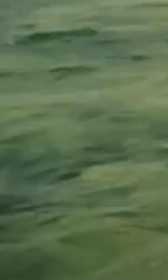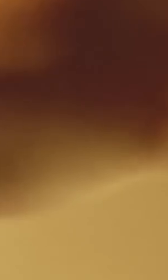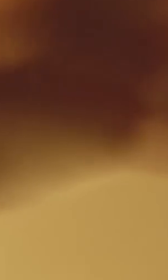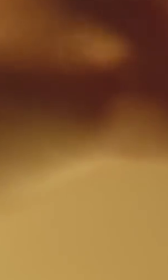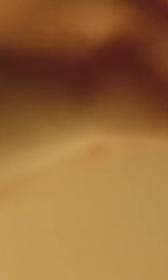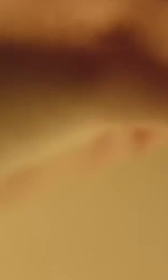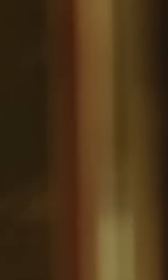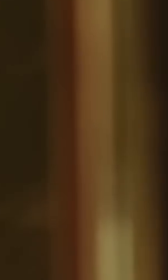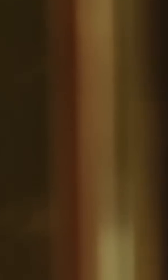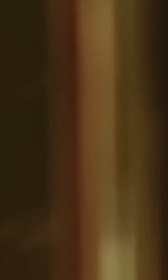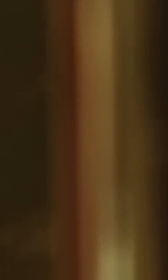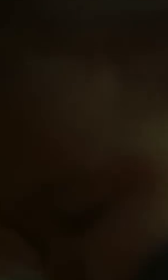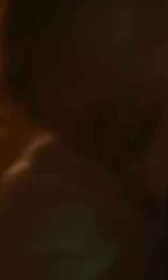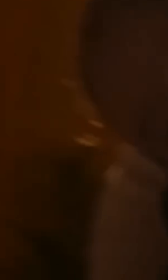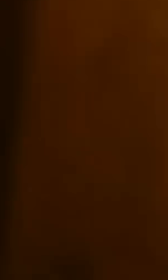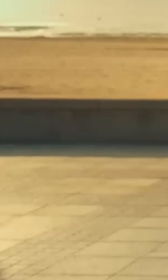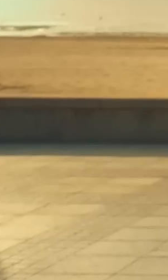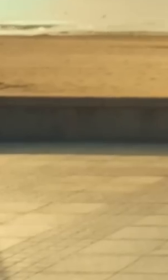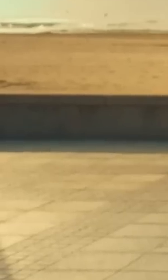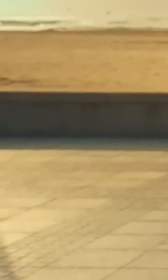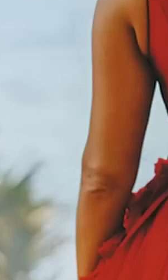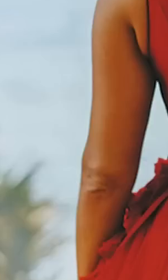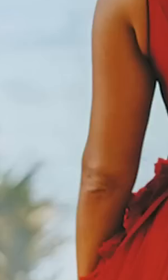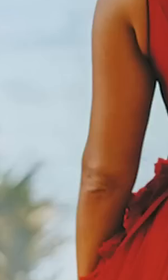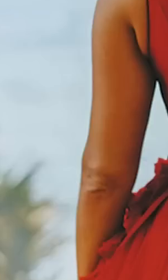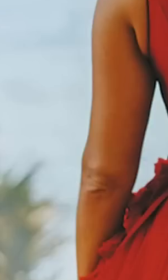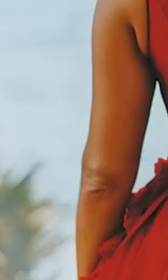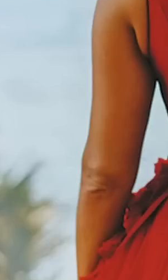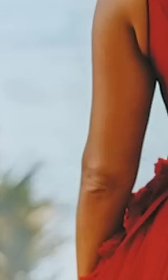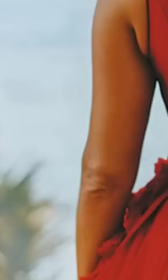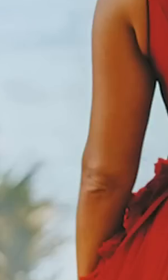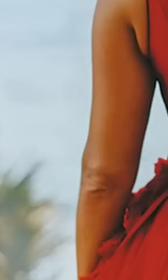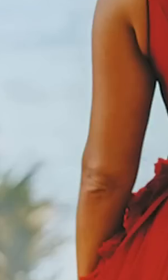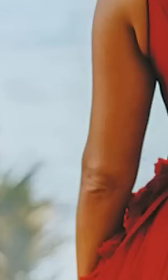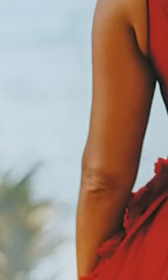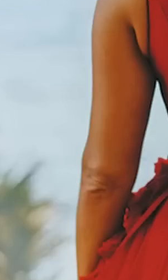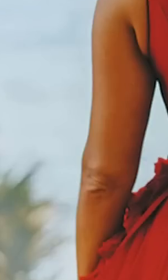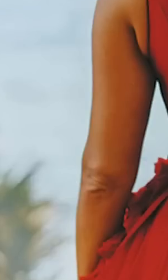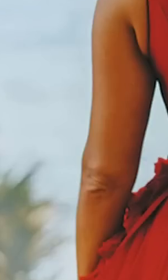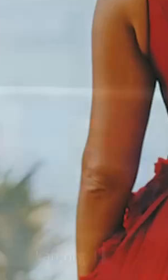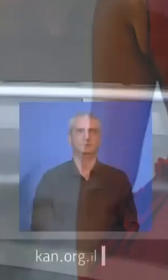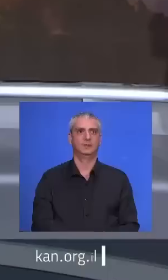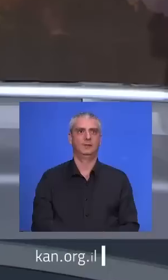לא תדאגי לעצמך, אף אחד אחר לא ידאג לך. חתונתה של רוזה, סרט מקסים ומפתיע, בקולנוע.